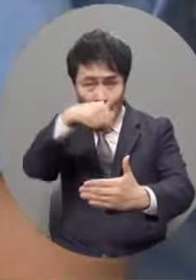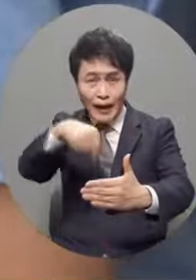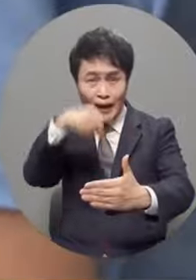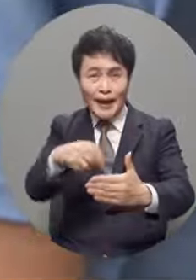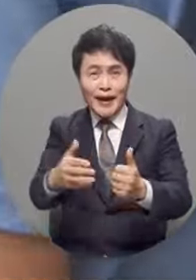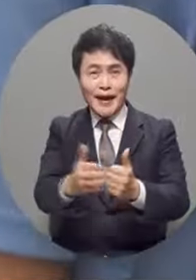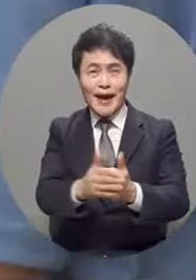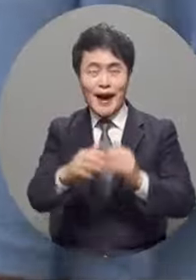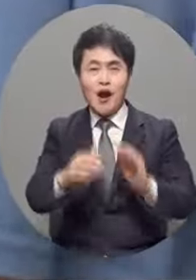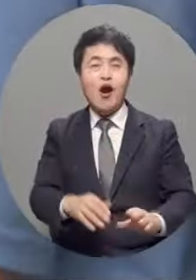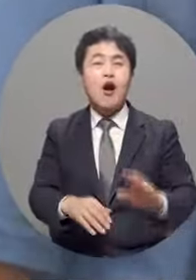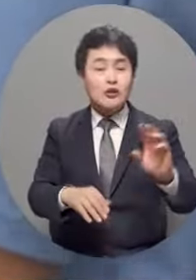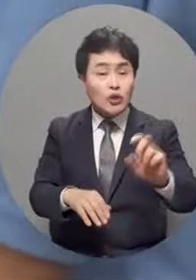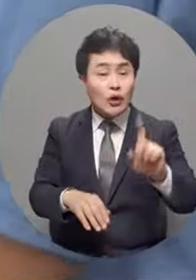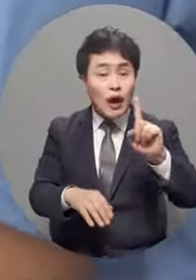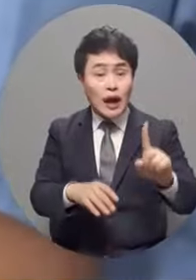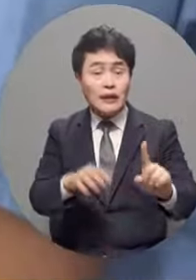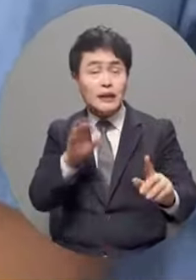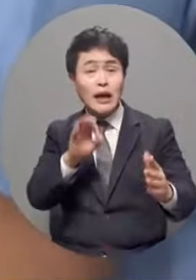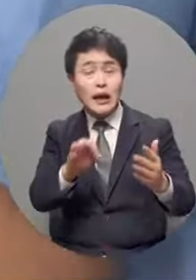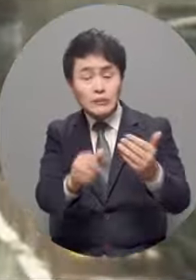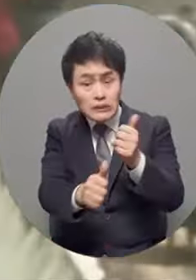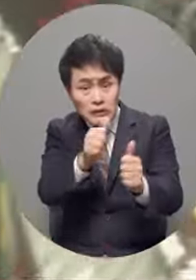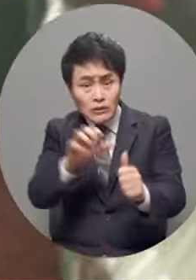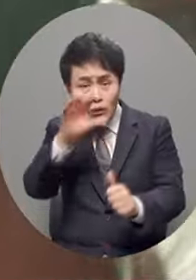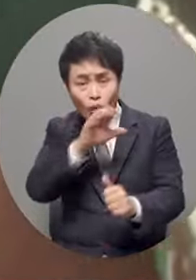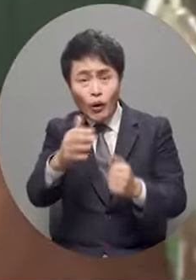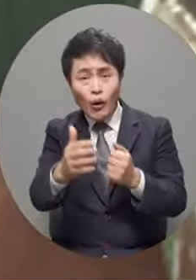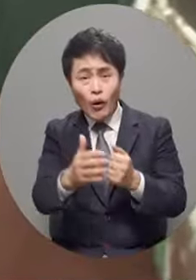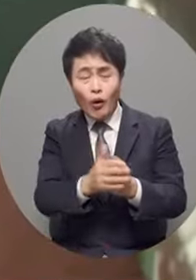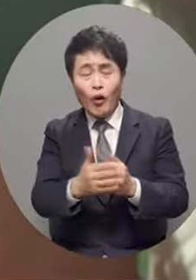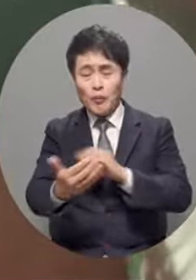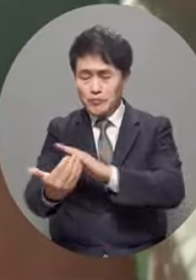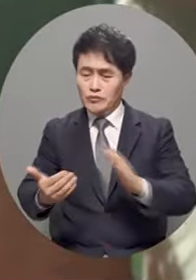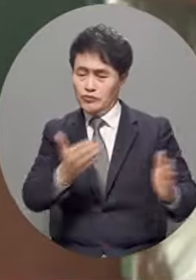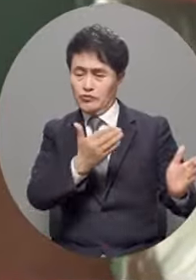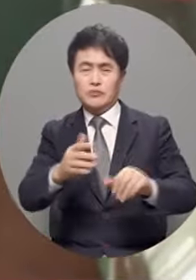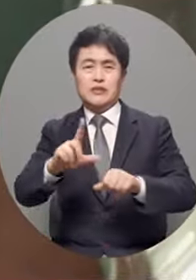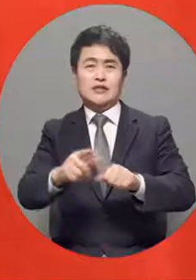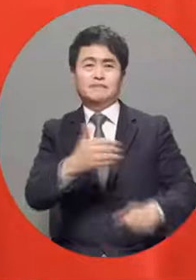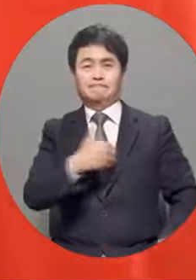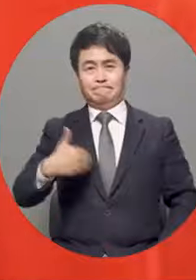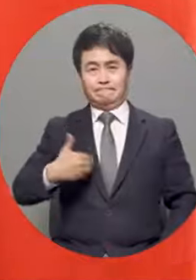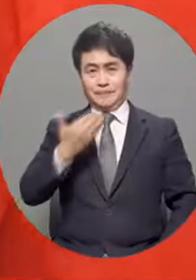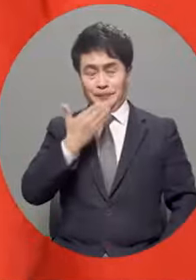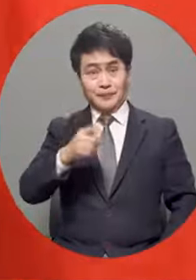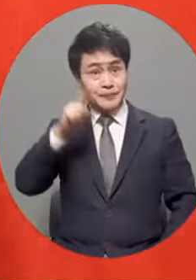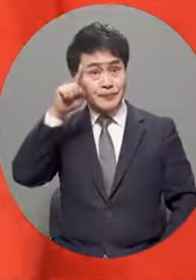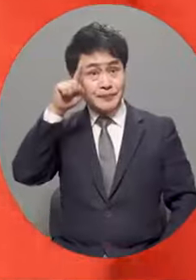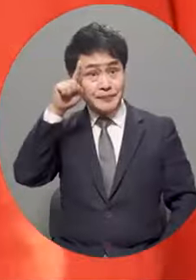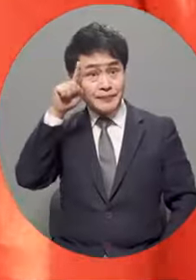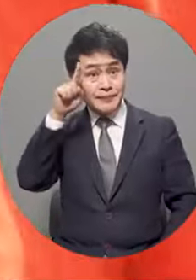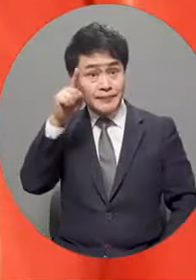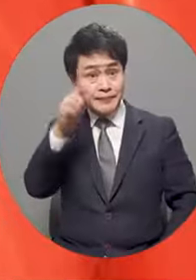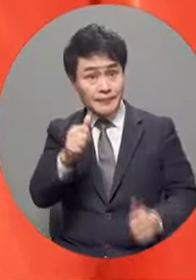모두 30번 이상의 시범 경기를 치르는 만큼 시즌 준비 시간은 충분합니다. 내일 뭐